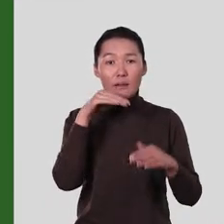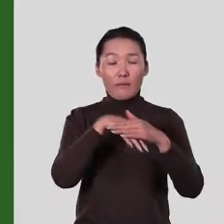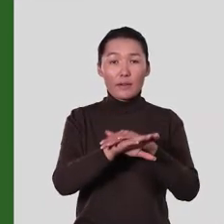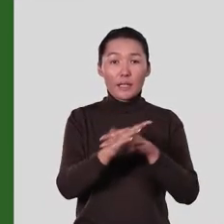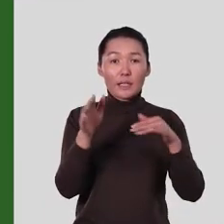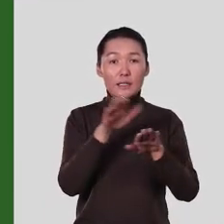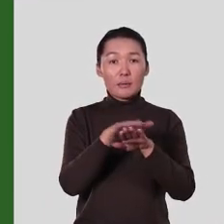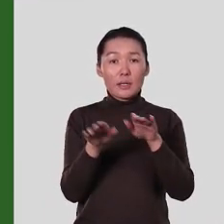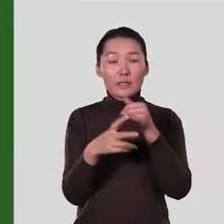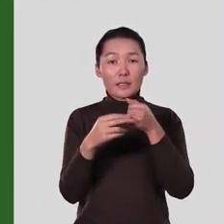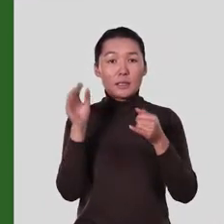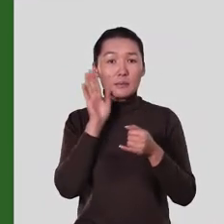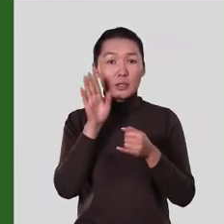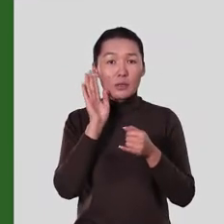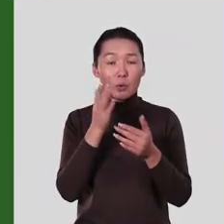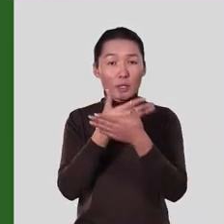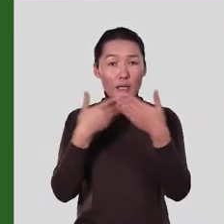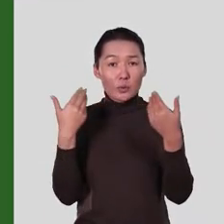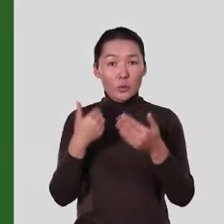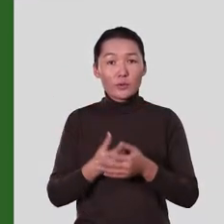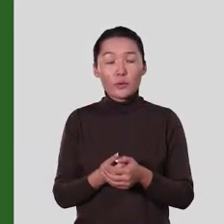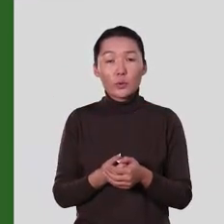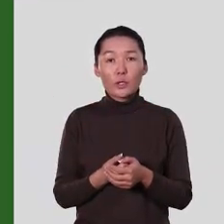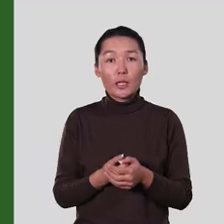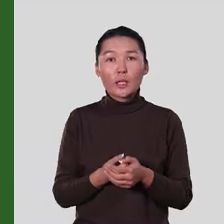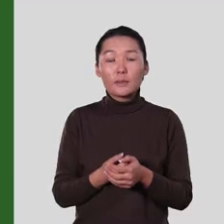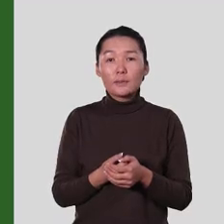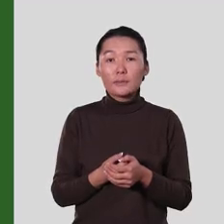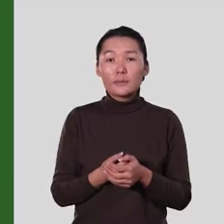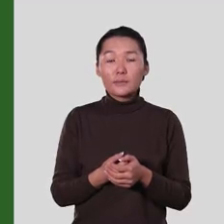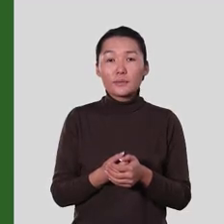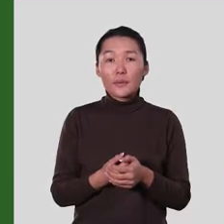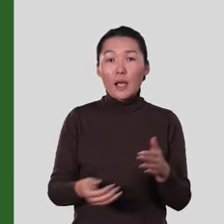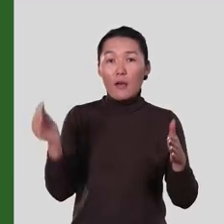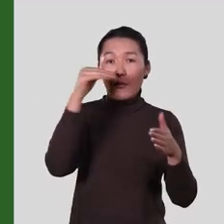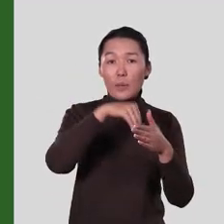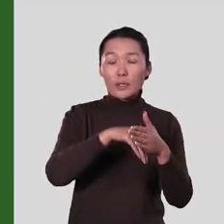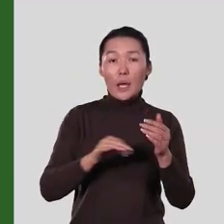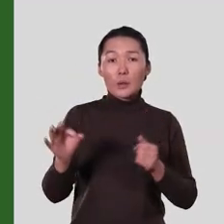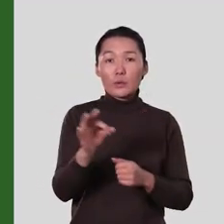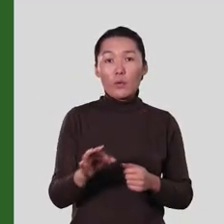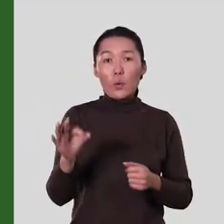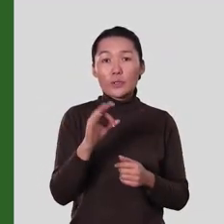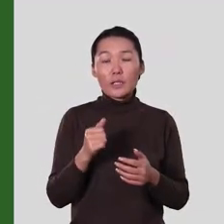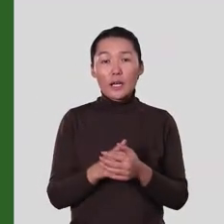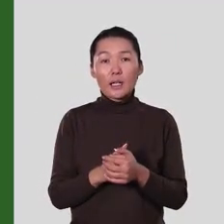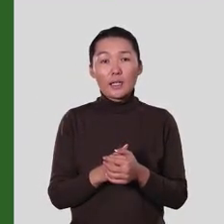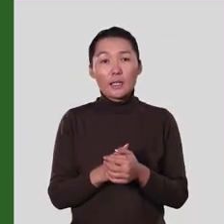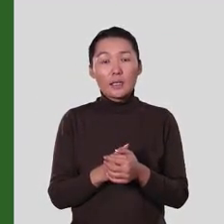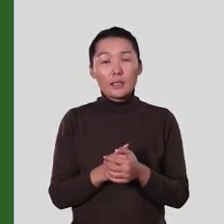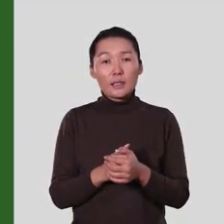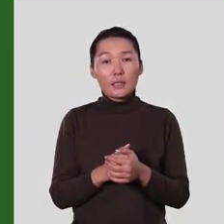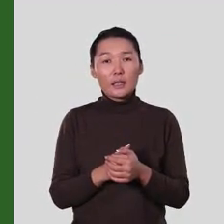земную поверхность отсутствуют. В основном они впадают в озеро и расходуются